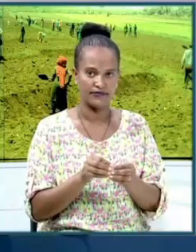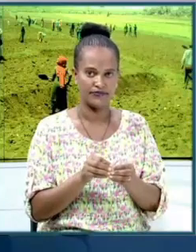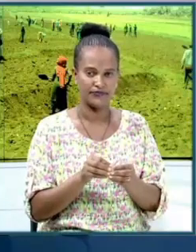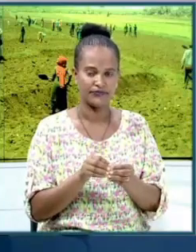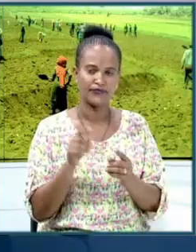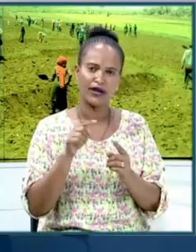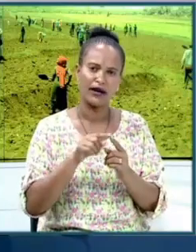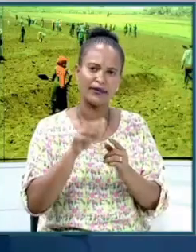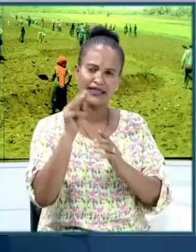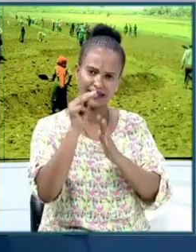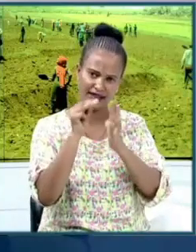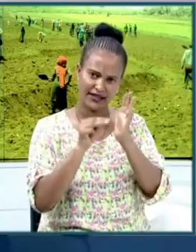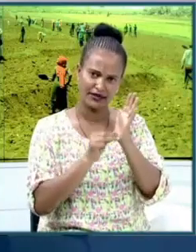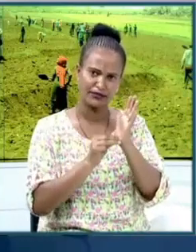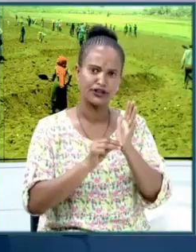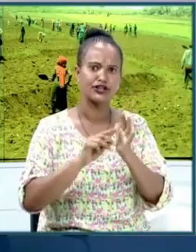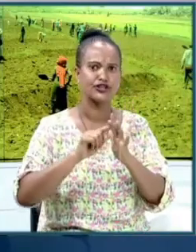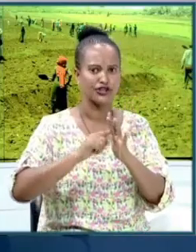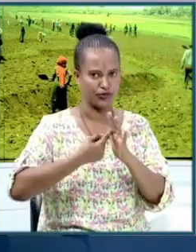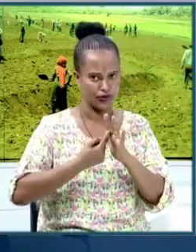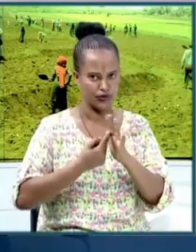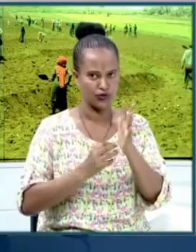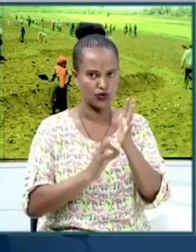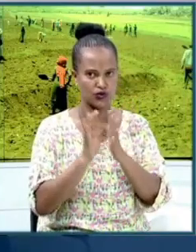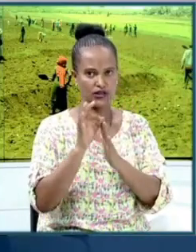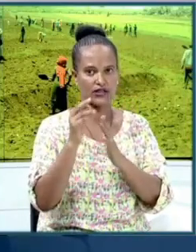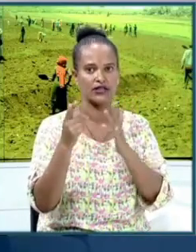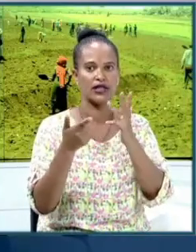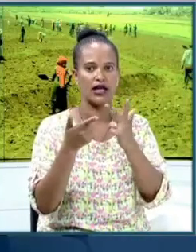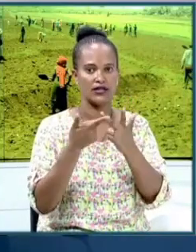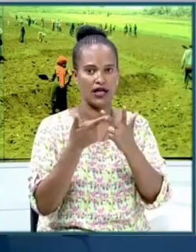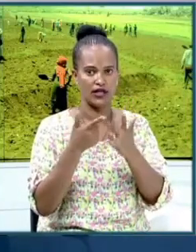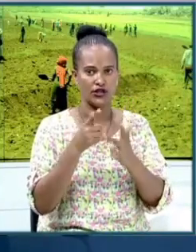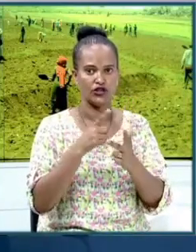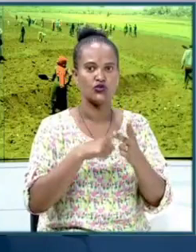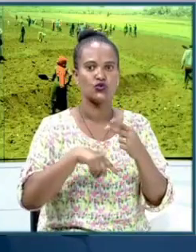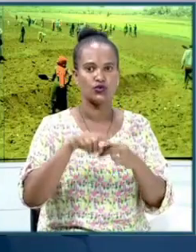كاب كمتي جميرة قصر سال سايزور